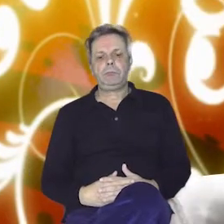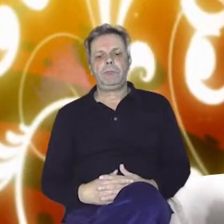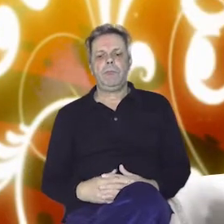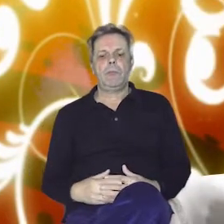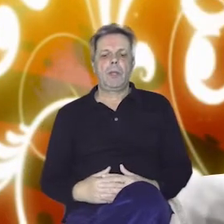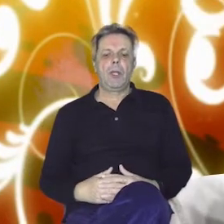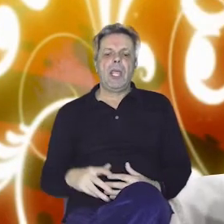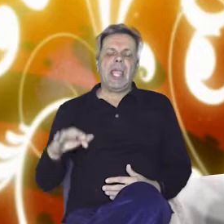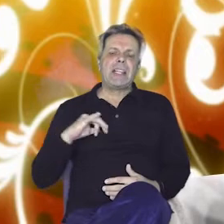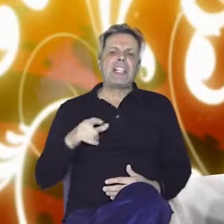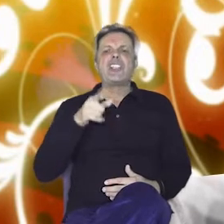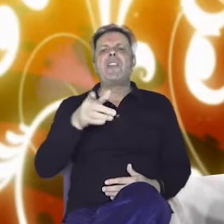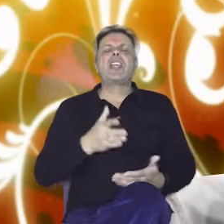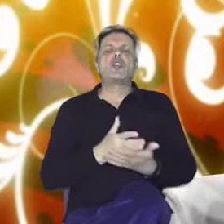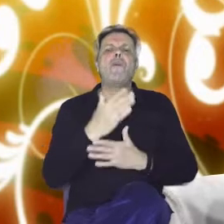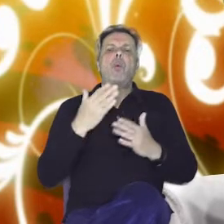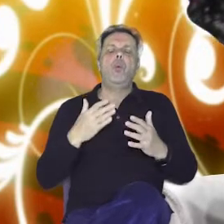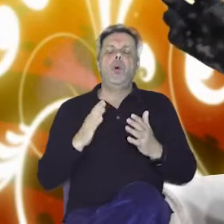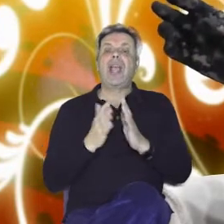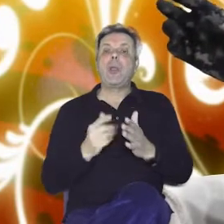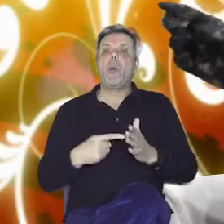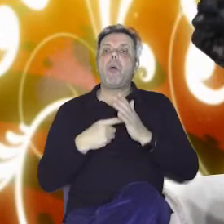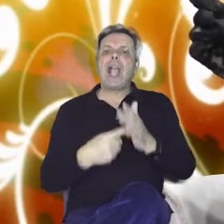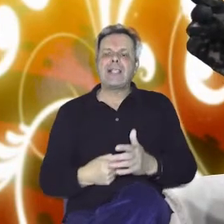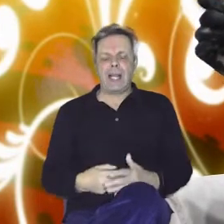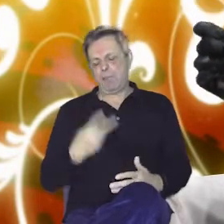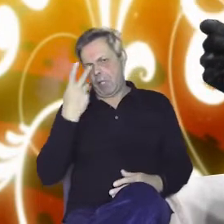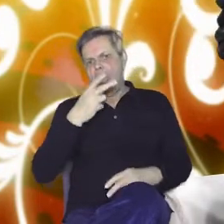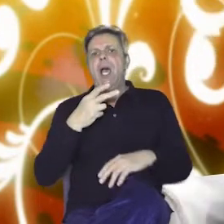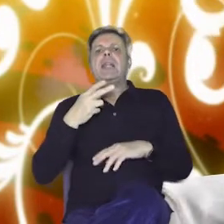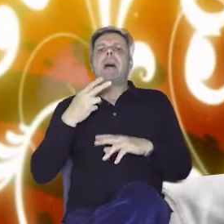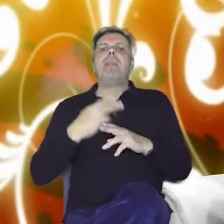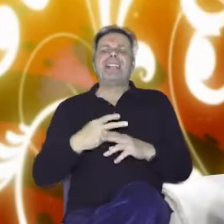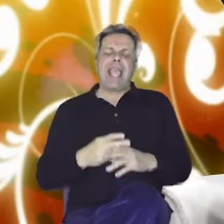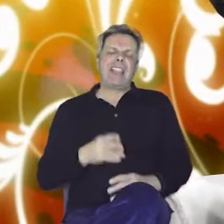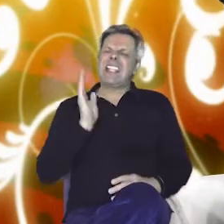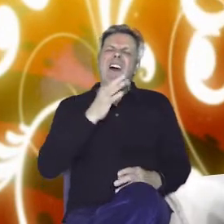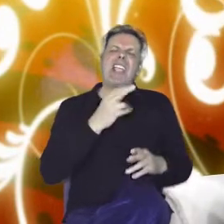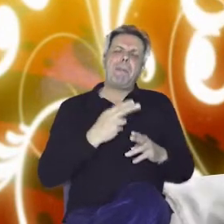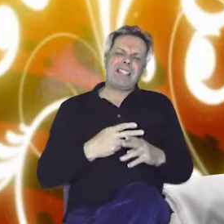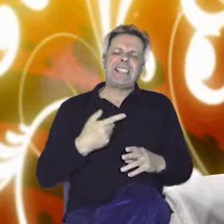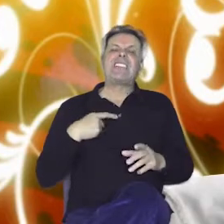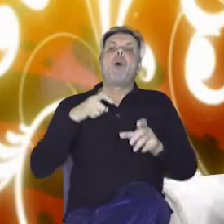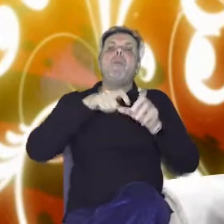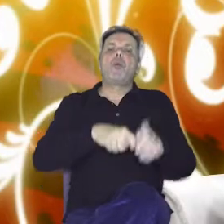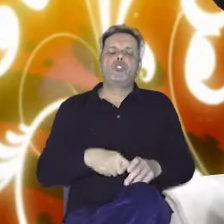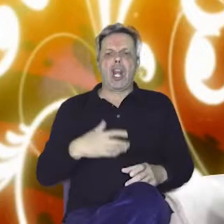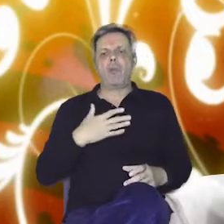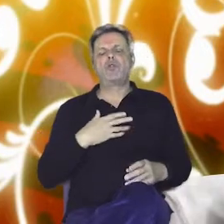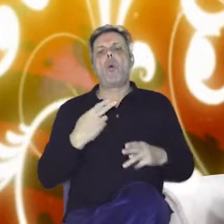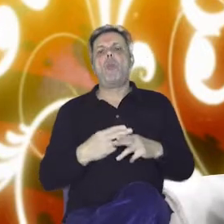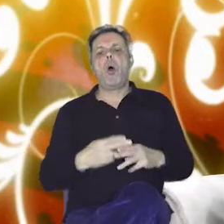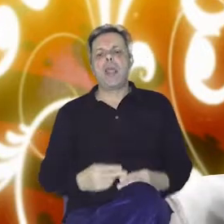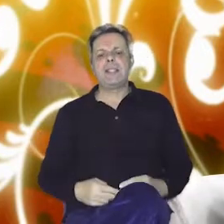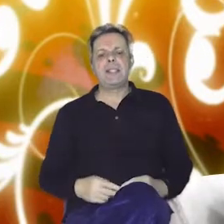da ste vi kroz ovu knjigu isto pokazali da pacijent svaki sa svojim uključenjem u svoju bolest, u